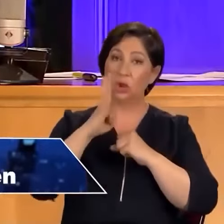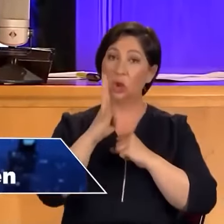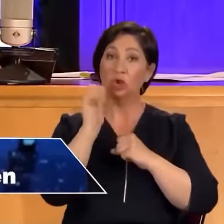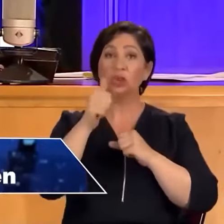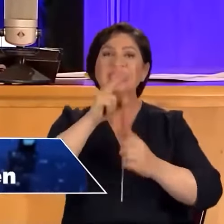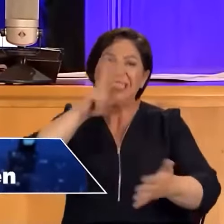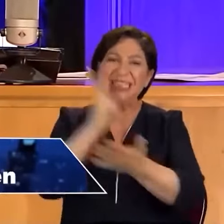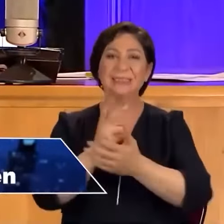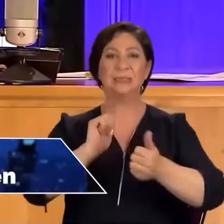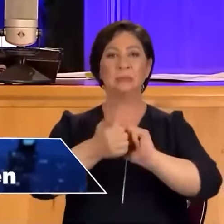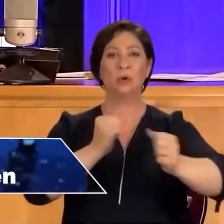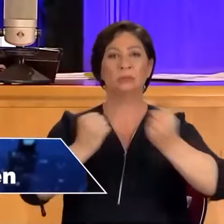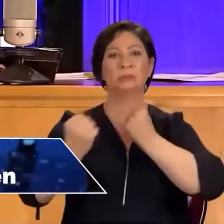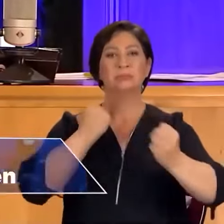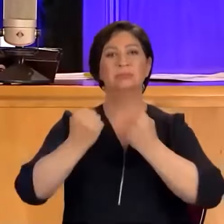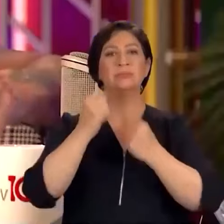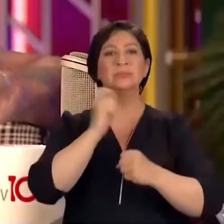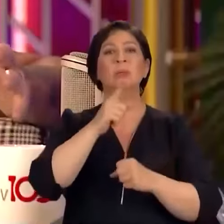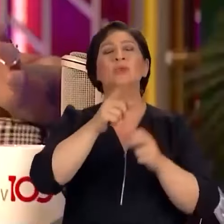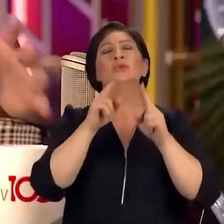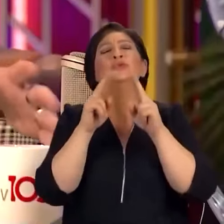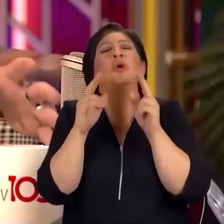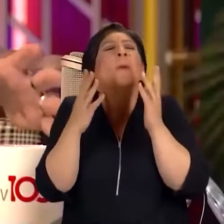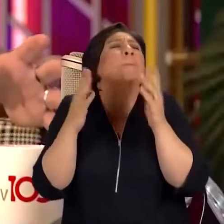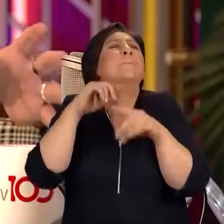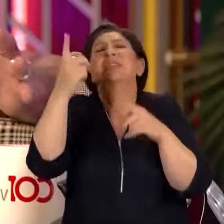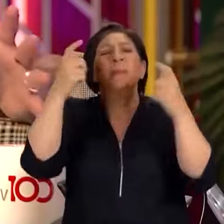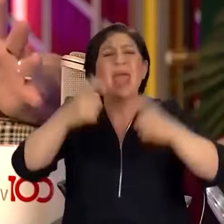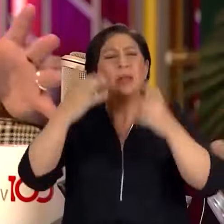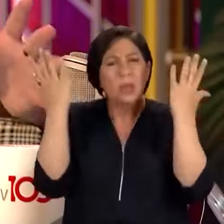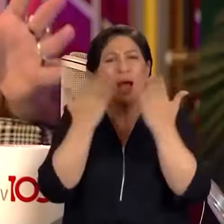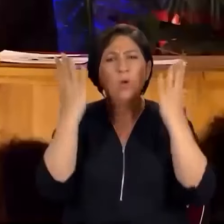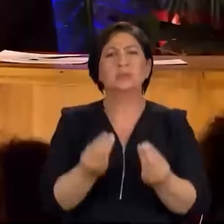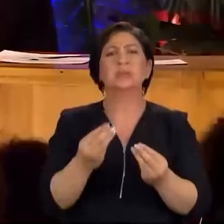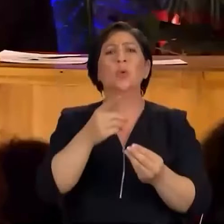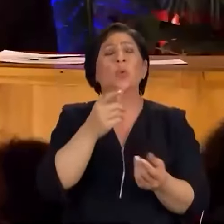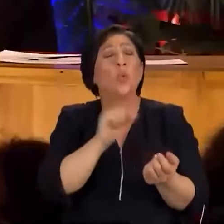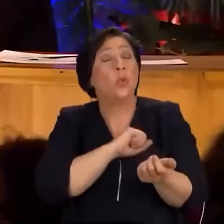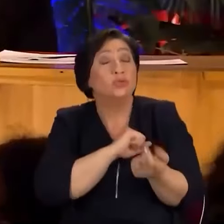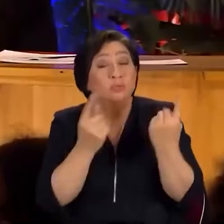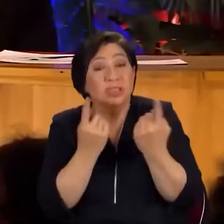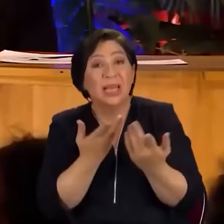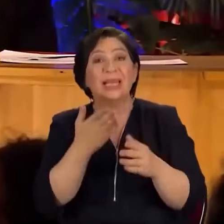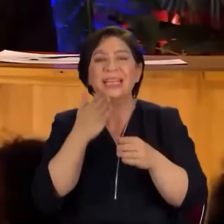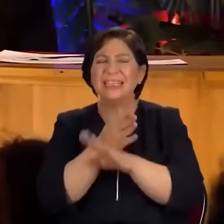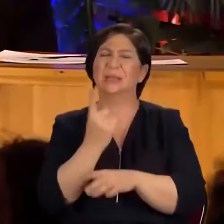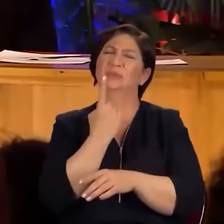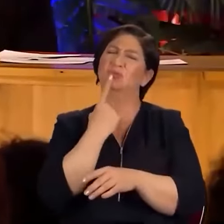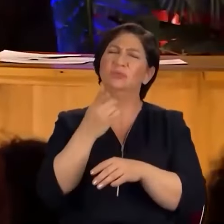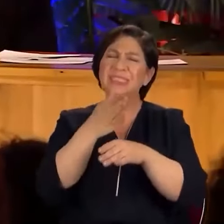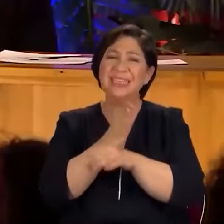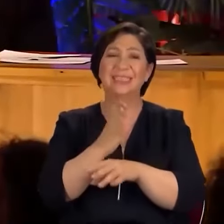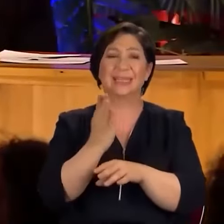Haftada 4 gün kesinlikle spor yapıyorum. Yani ya bu dünyanın başka bir şehirde de olsa ya, hayır. Korkunç bir şey değil mi? Abi gerçekten bir şey söyleyeceğim.